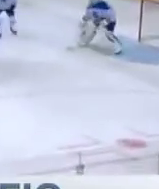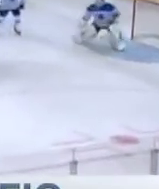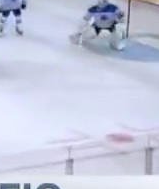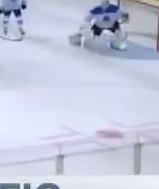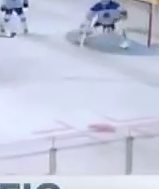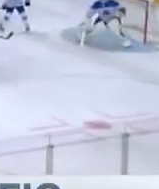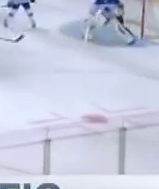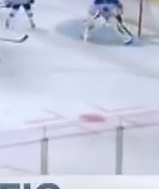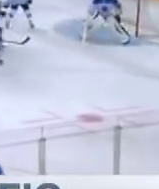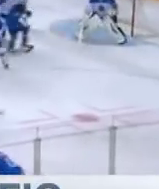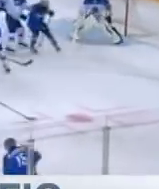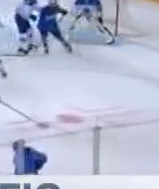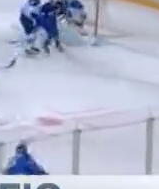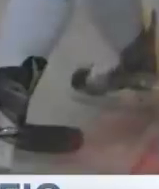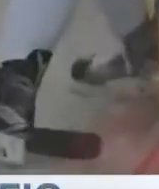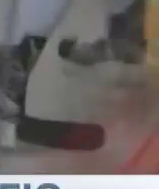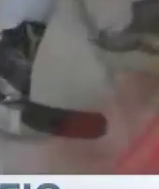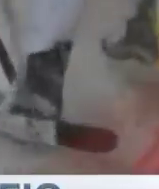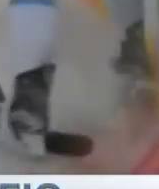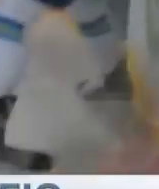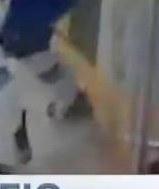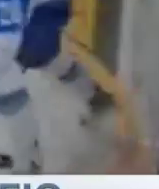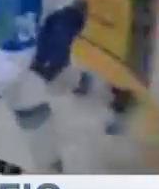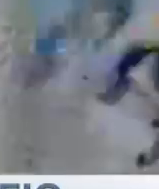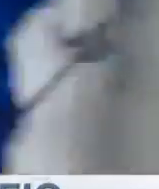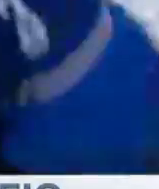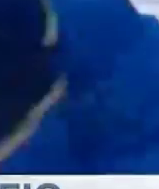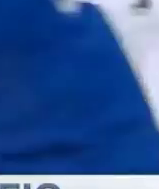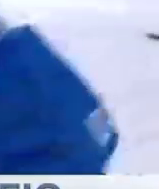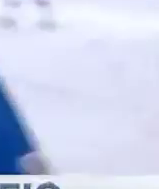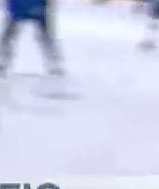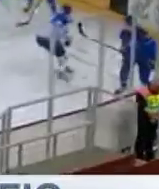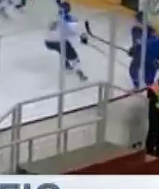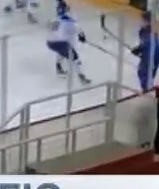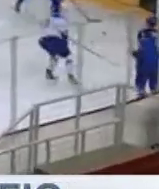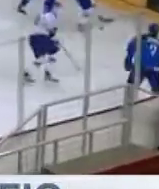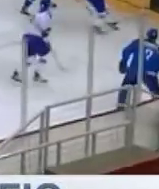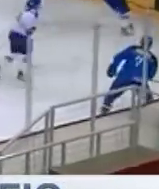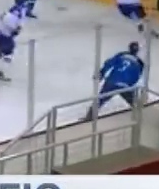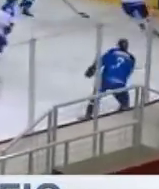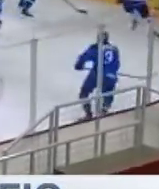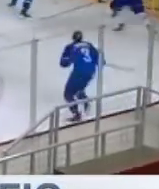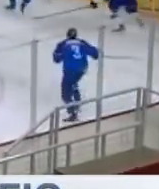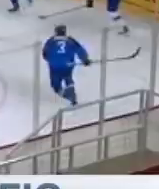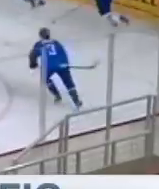хоккеисты Великобритании и Польши, также ожидается противостояние Словении и Венгрии.